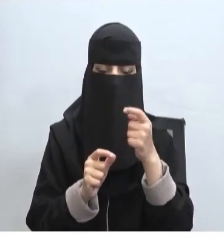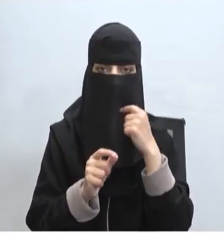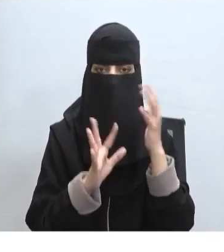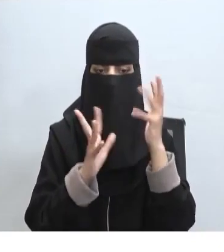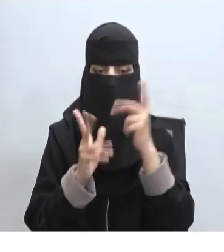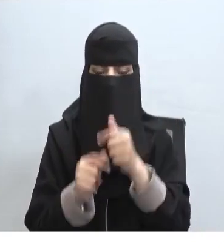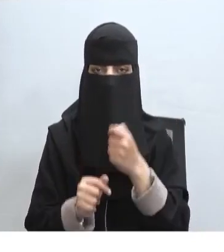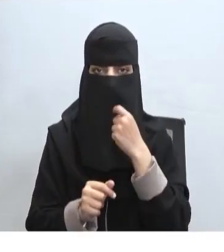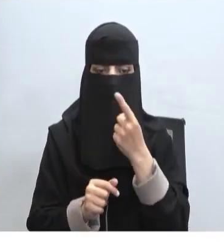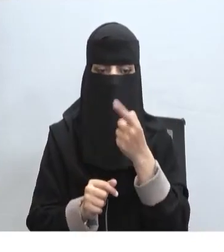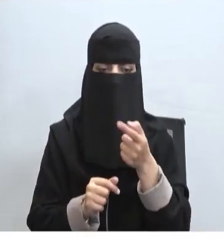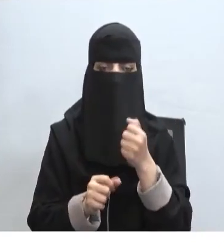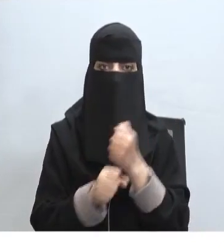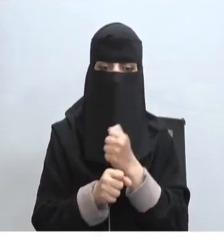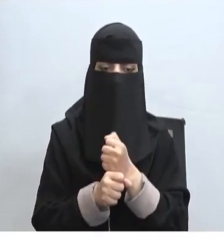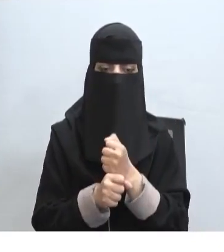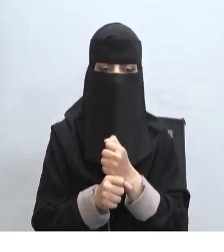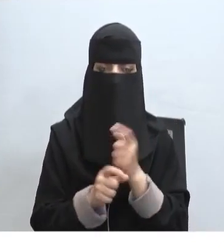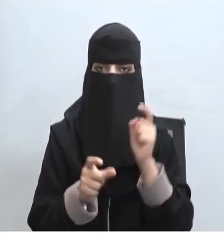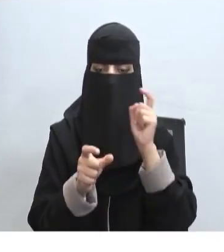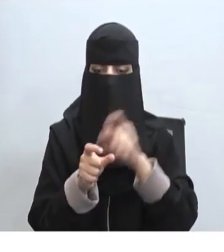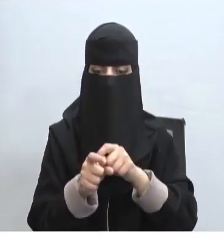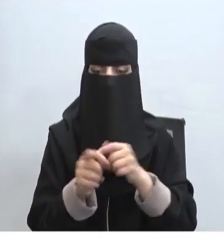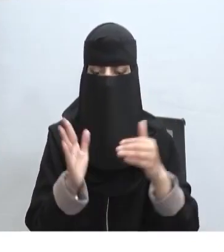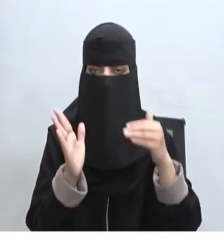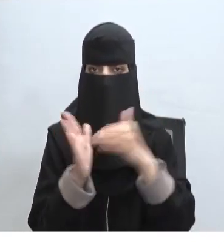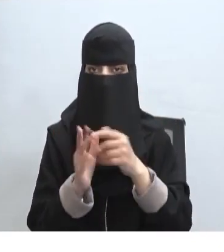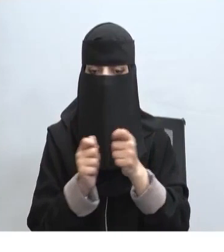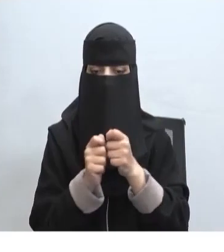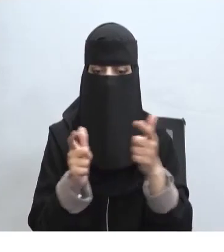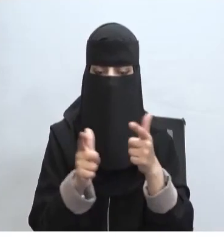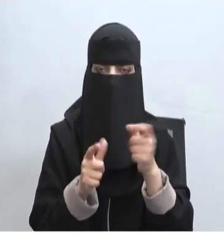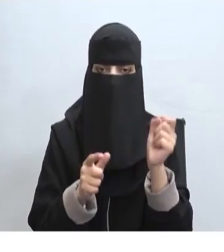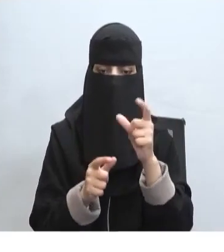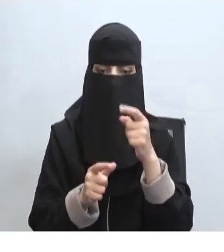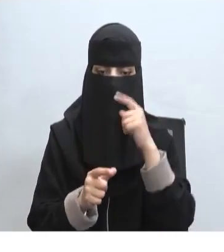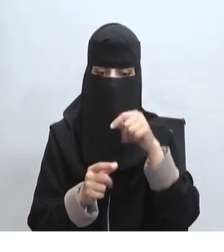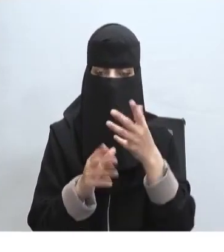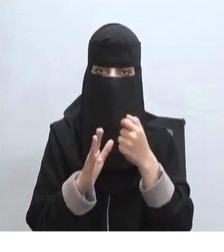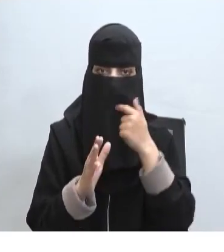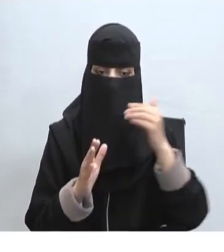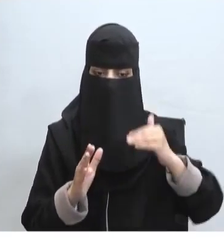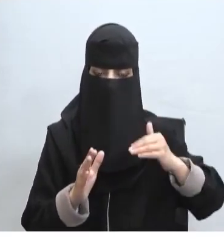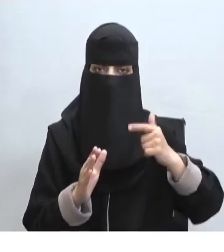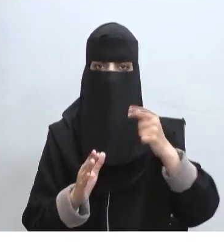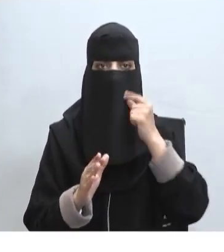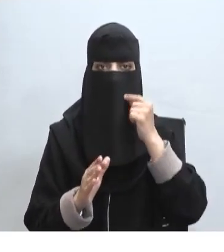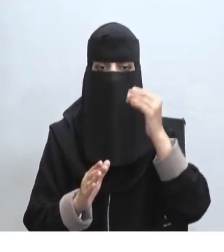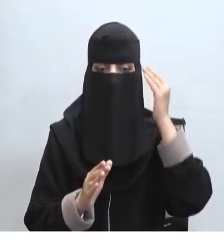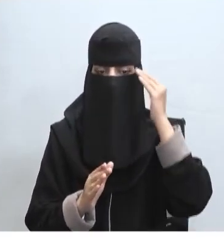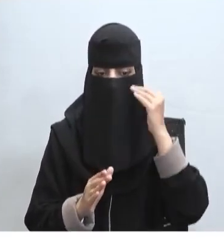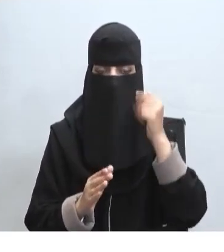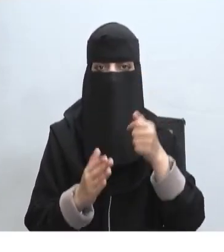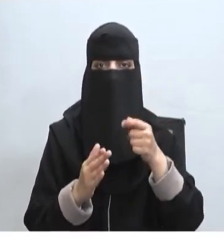الاخيرين من خدمه العمل وصولا الى اقصى راتب شهري كما يجب ان لا يقل عمر الرجال والنساء عن 60